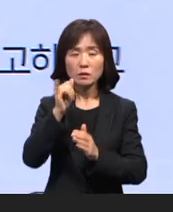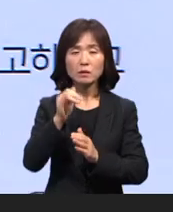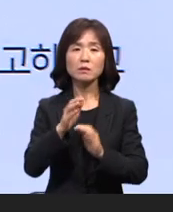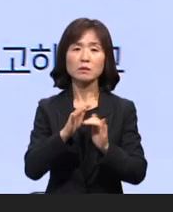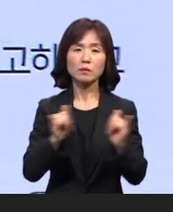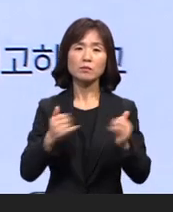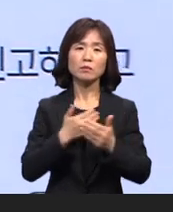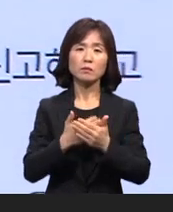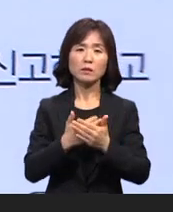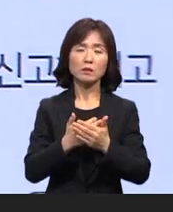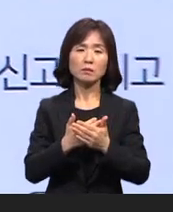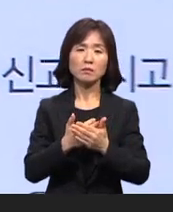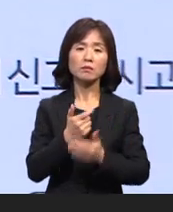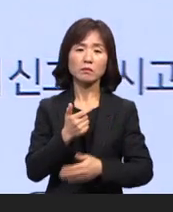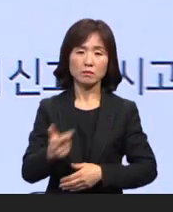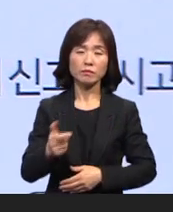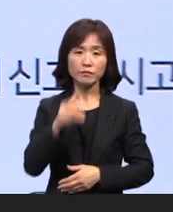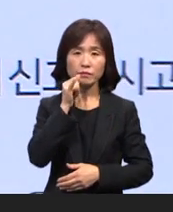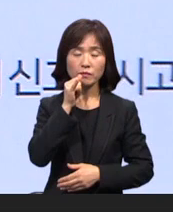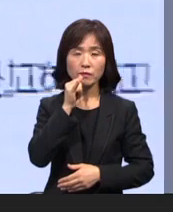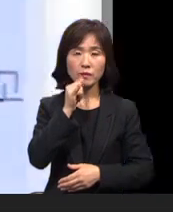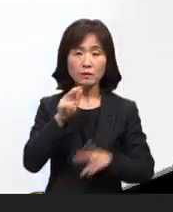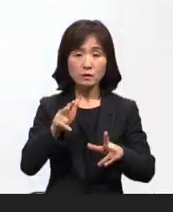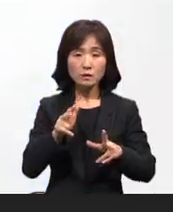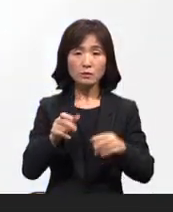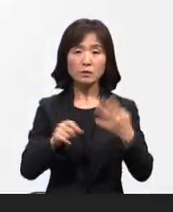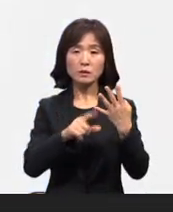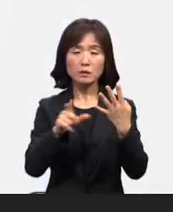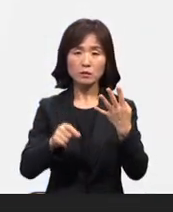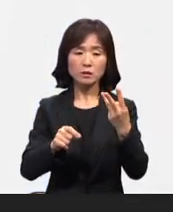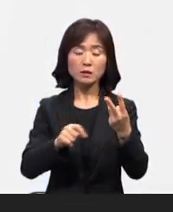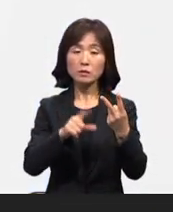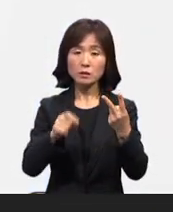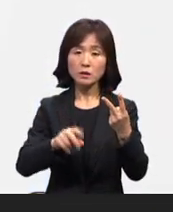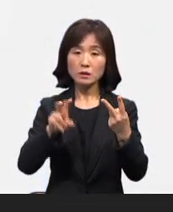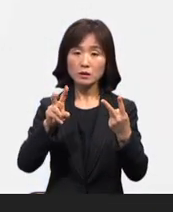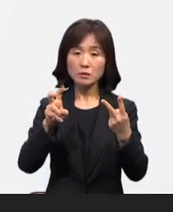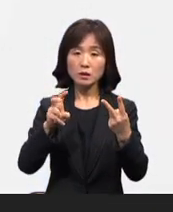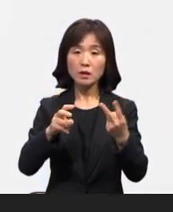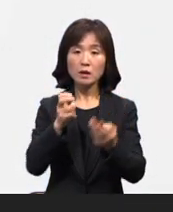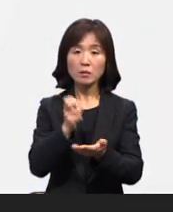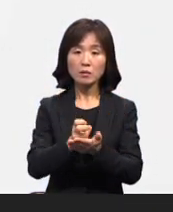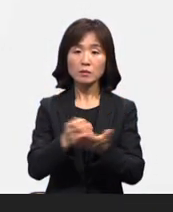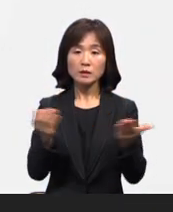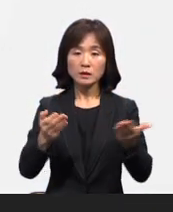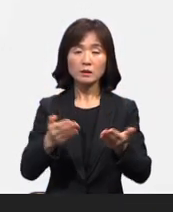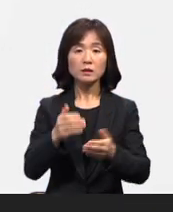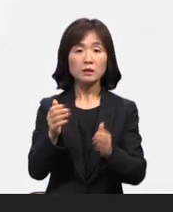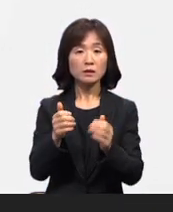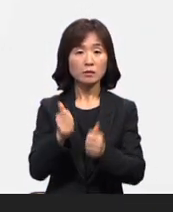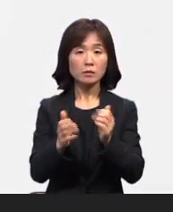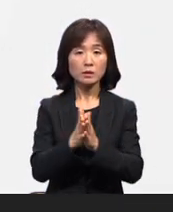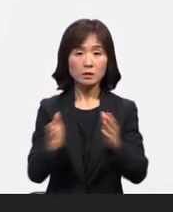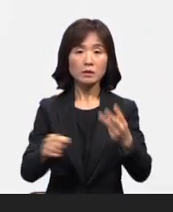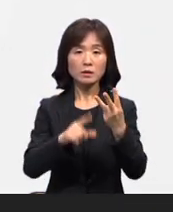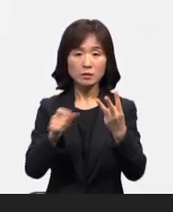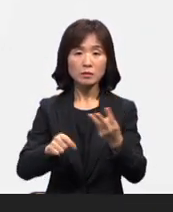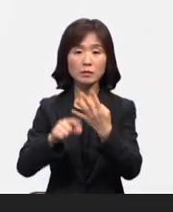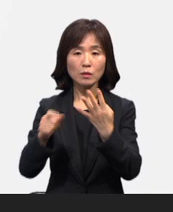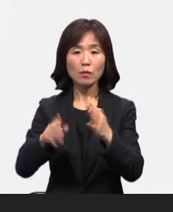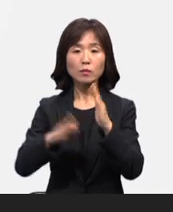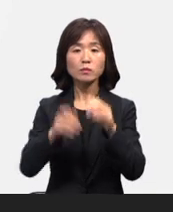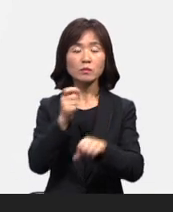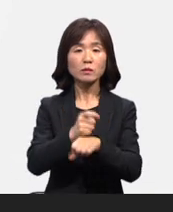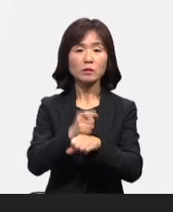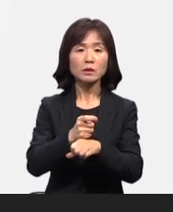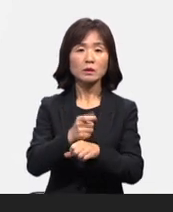공시생들의 불안감도 커지고 있습니다. 당장 이번 달 22일에 법원직 시험을 시작으로 3월과 4월 줄줄이